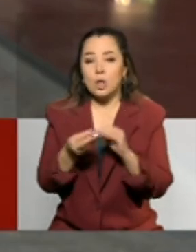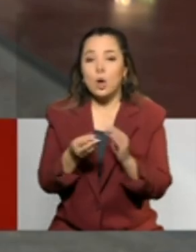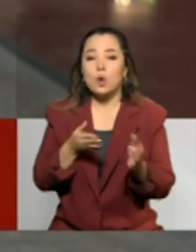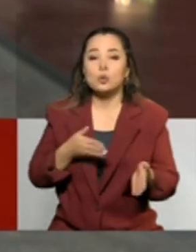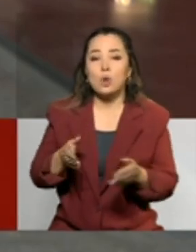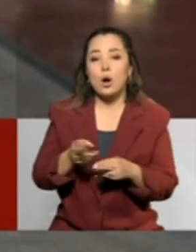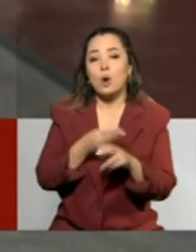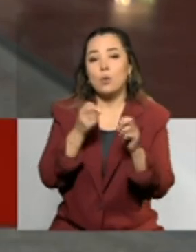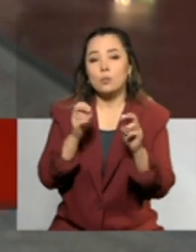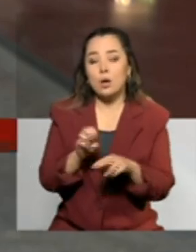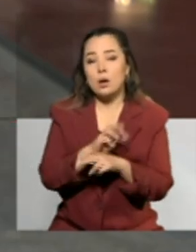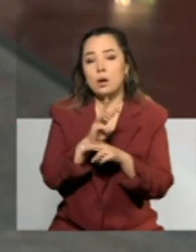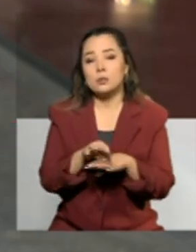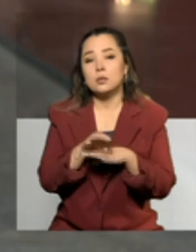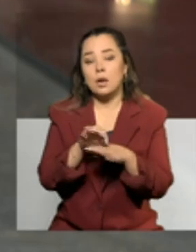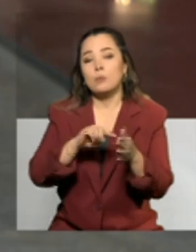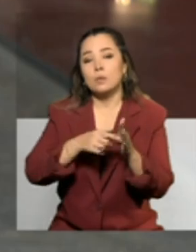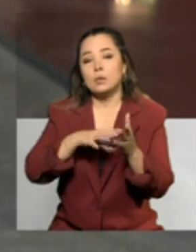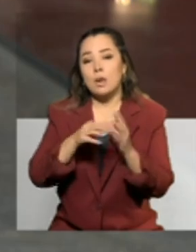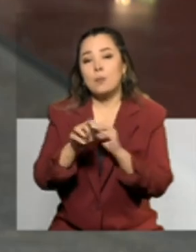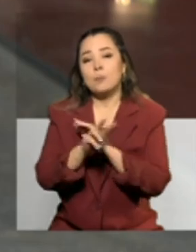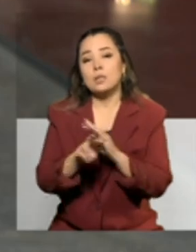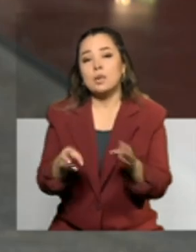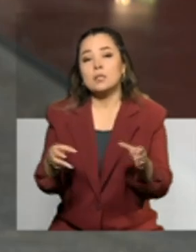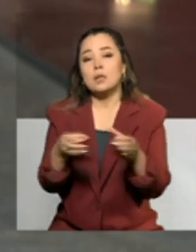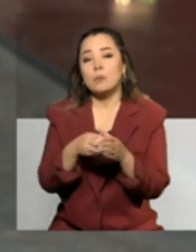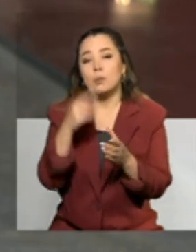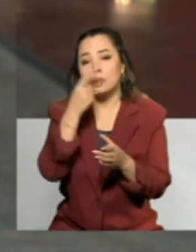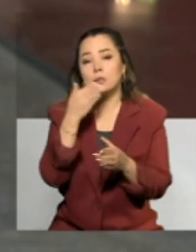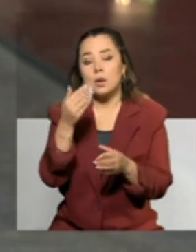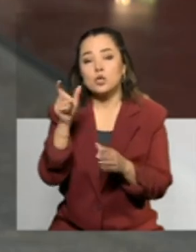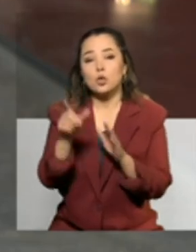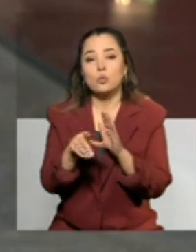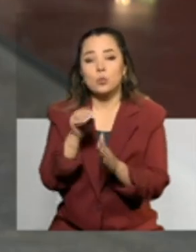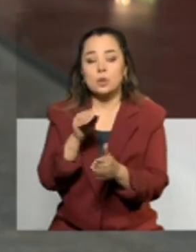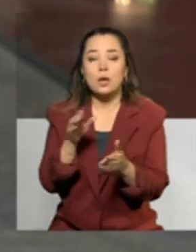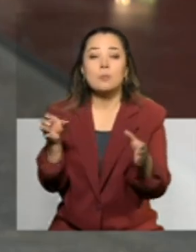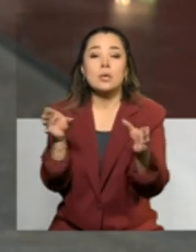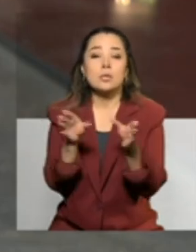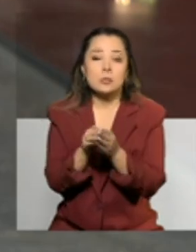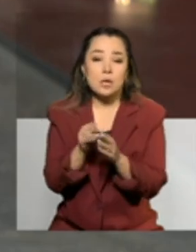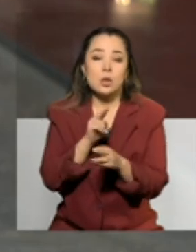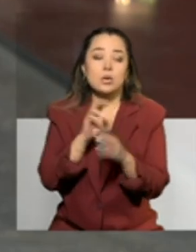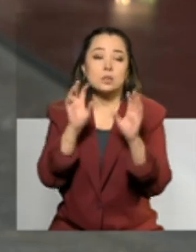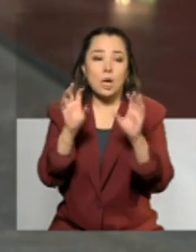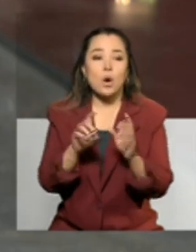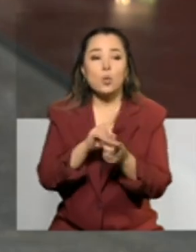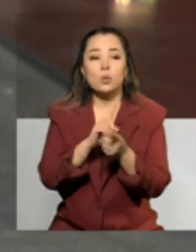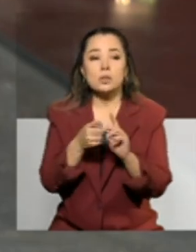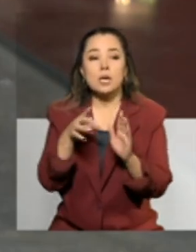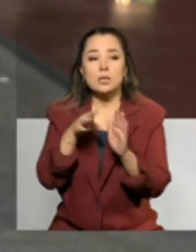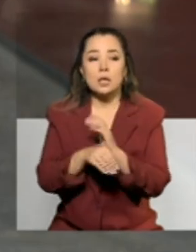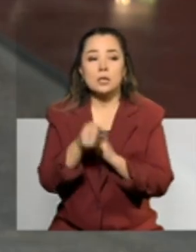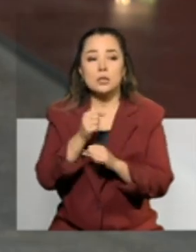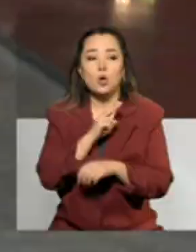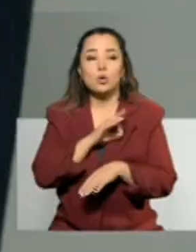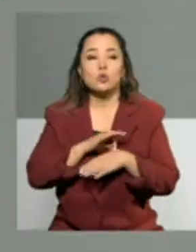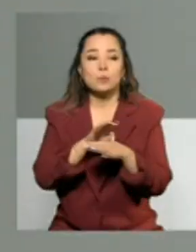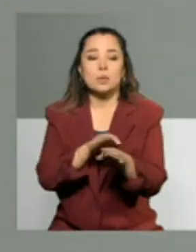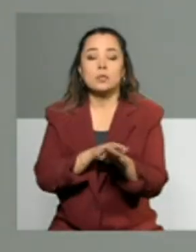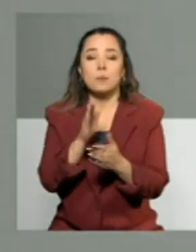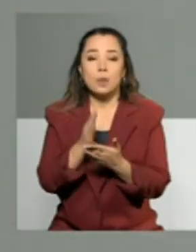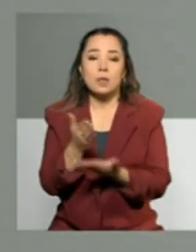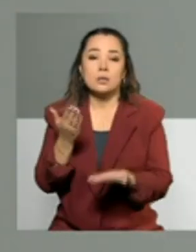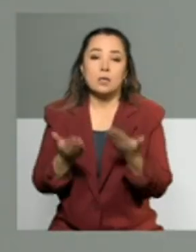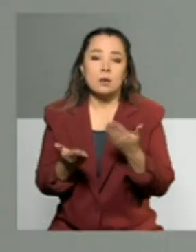жолдағы қауіпсіздікті қамтамасыз ету мақсатында министрлік тарапынан депутаттармен бірлесіп осы заңға өзгерістер енгізу жөнінде жұмыстар атқарылды.